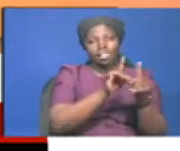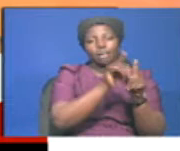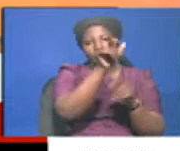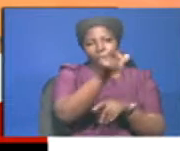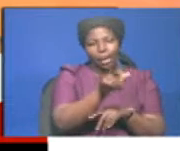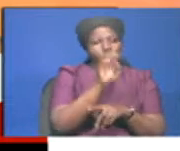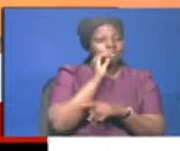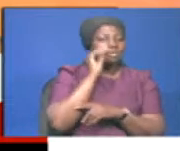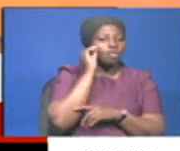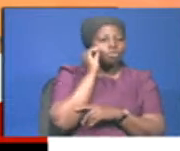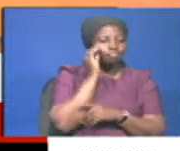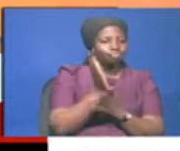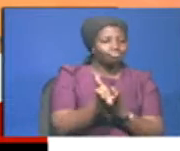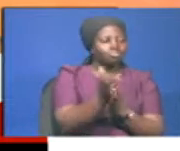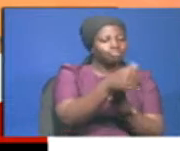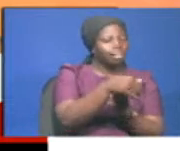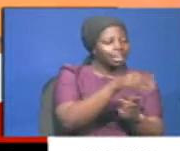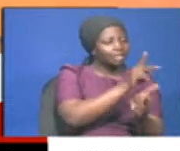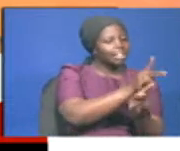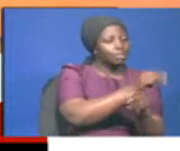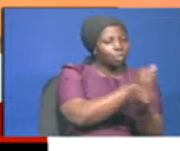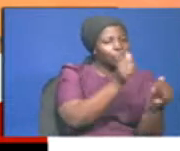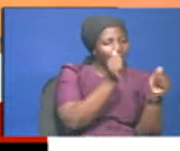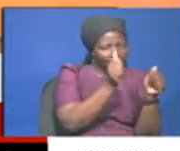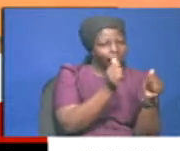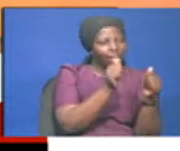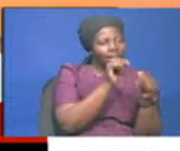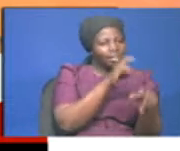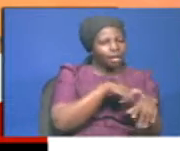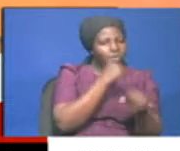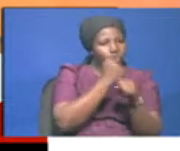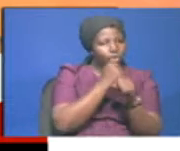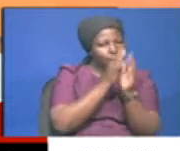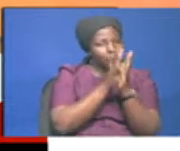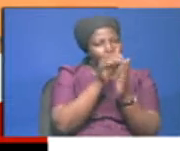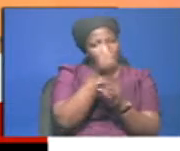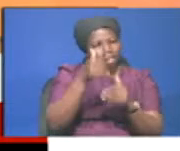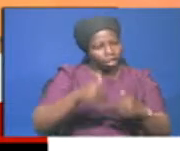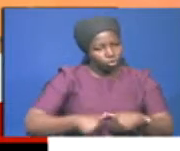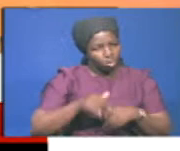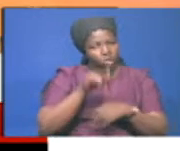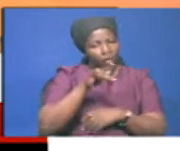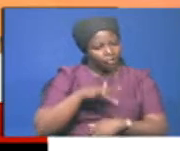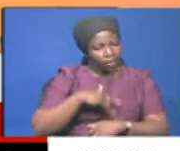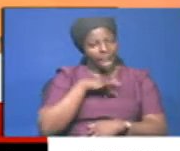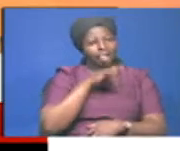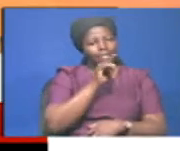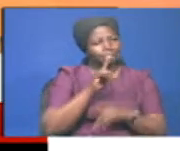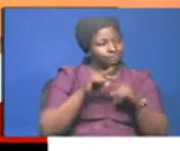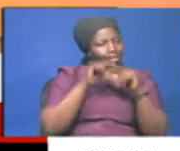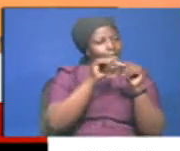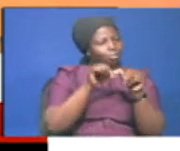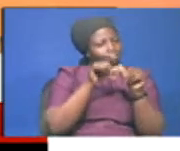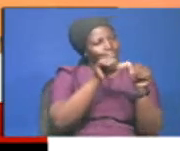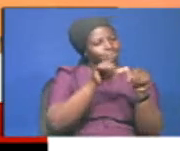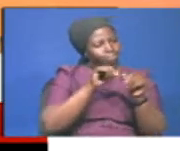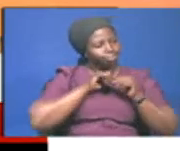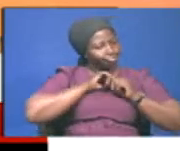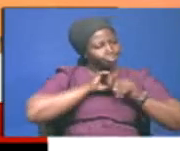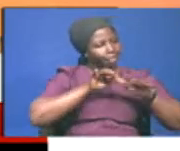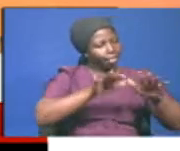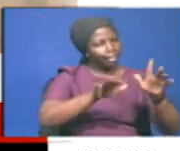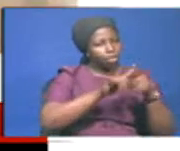na kuziweka kwa pamoja. Mnaposhirikiana na wale vijana, mnahisi ya kwamba ule ujumbe unazidi kuwafikia wengi zaidi?